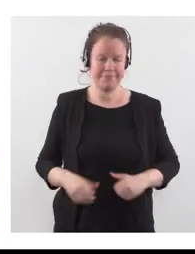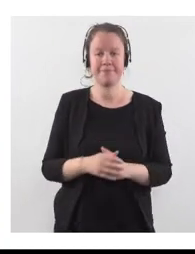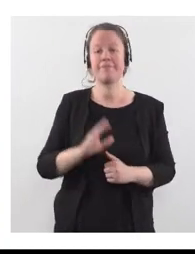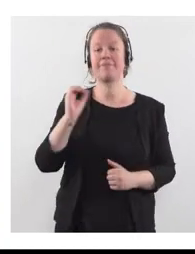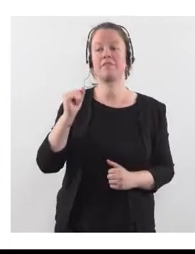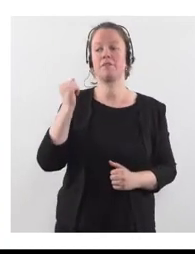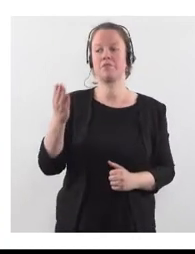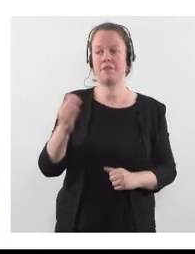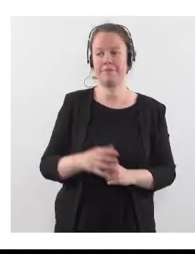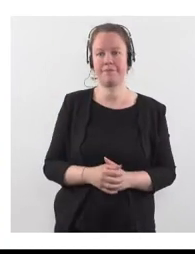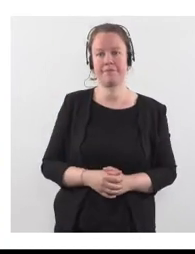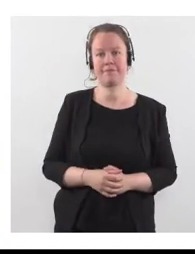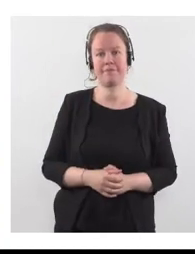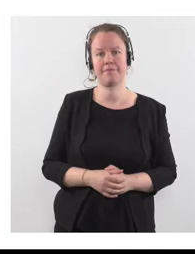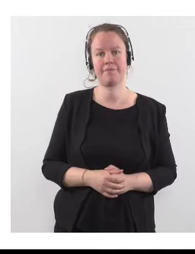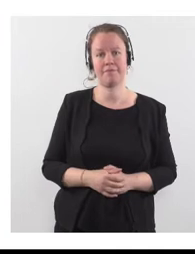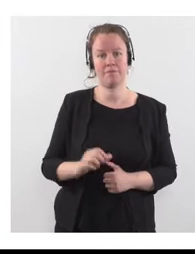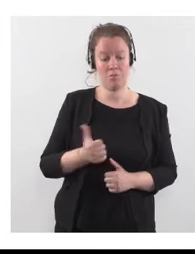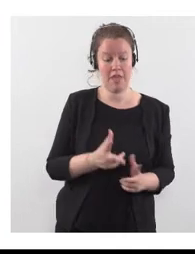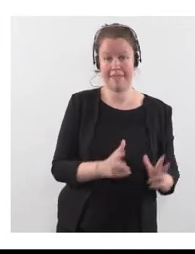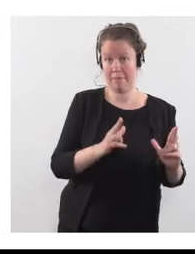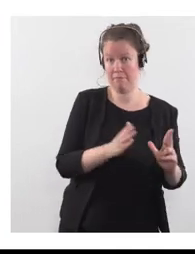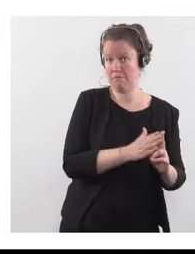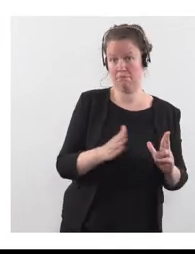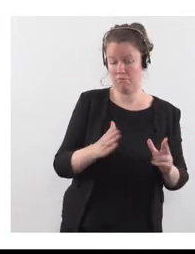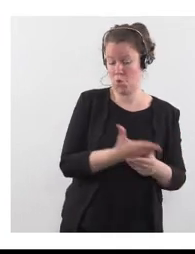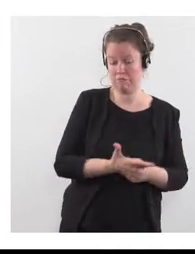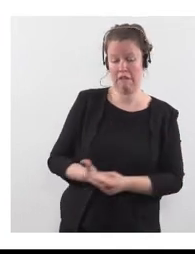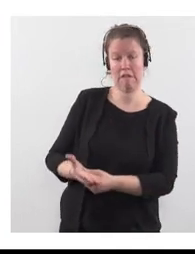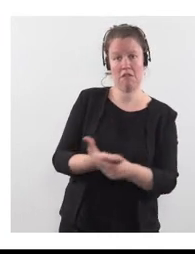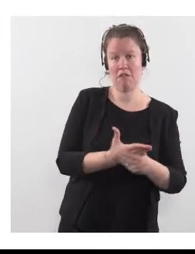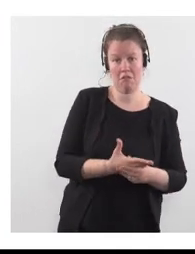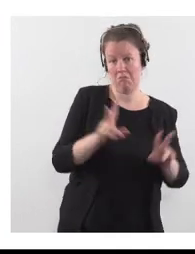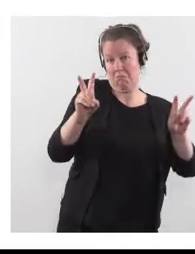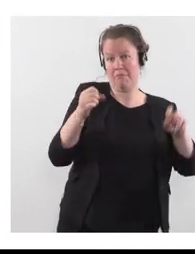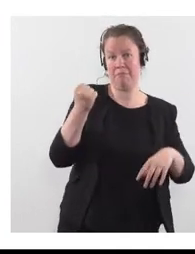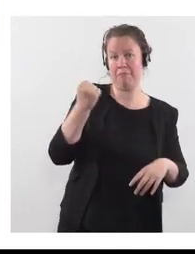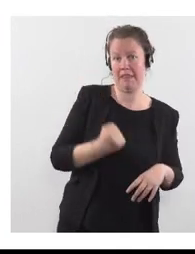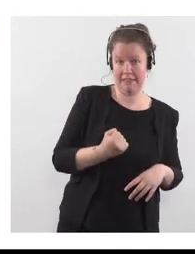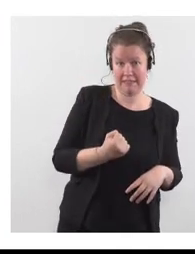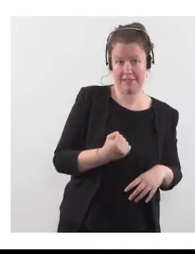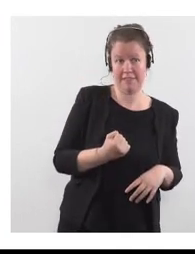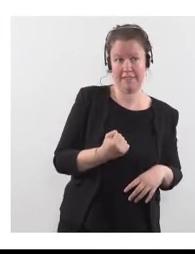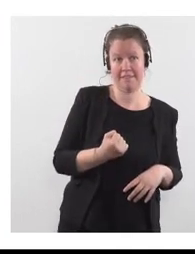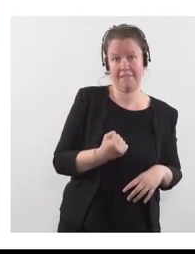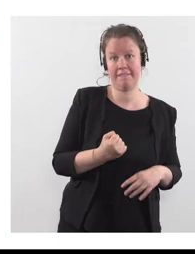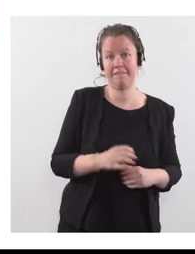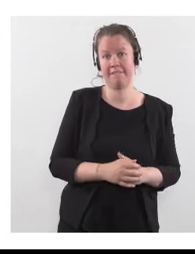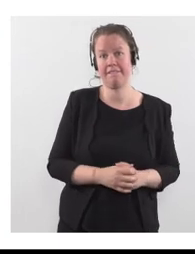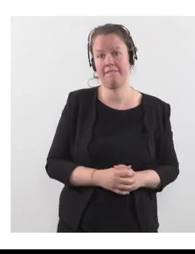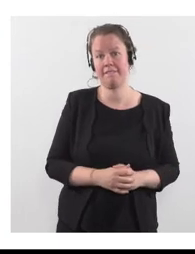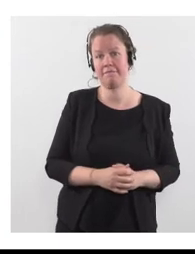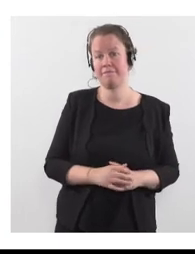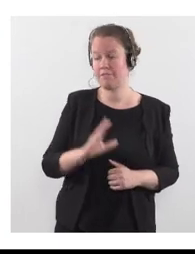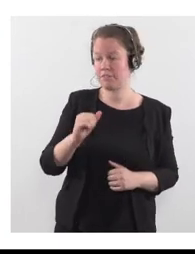les pires cas. Donc nous leur avons envoyé l'invitation pour cette revue, cet examen